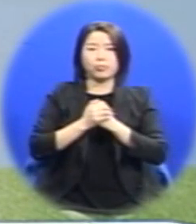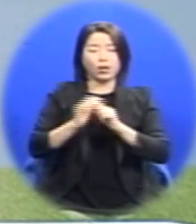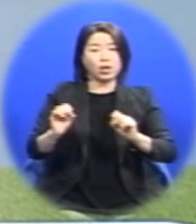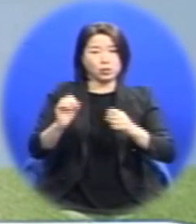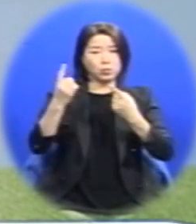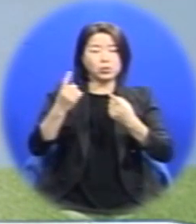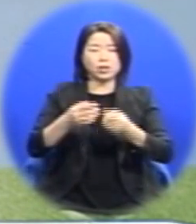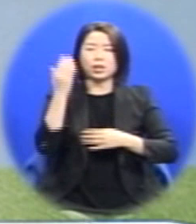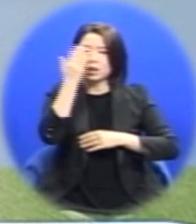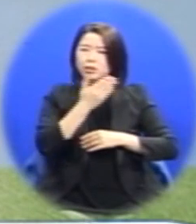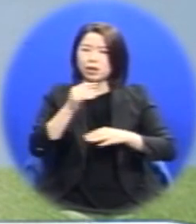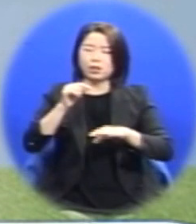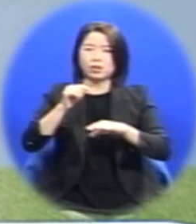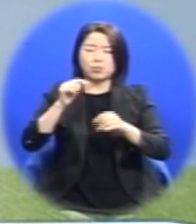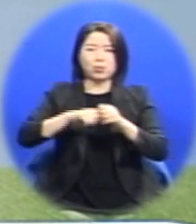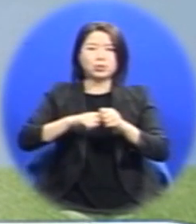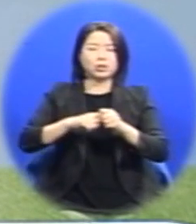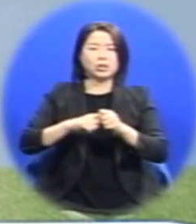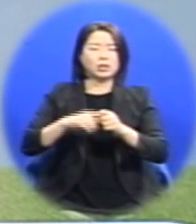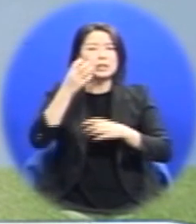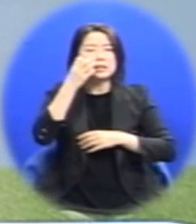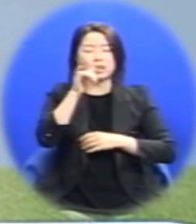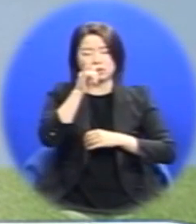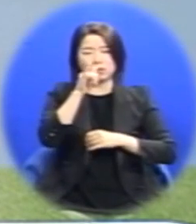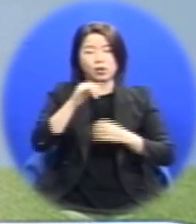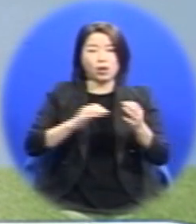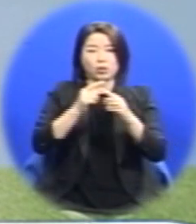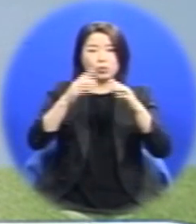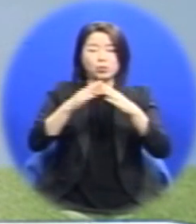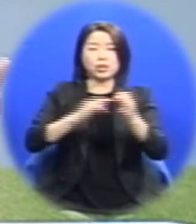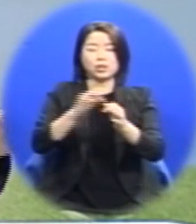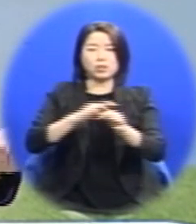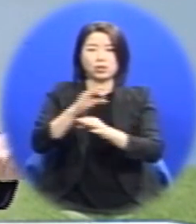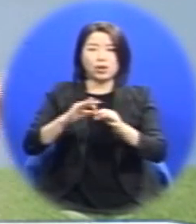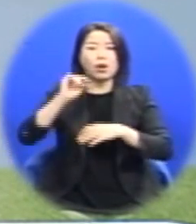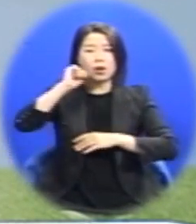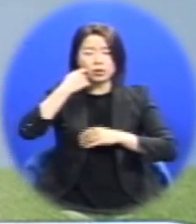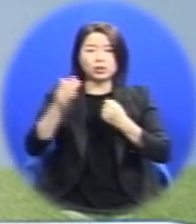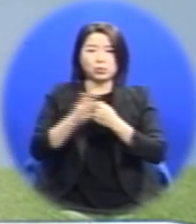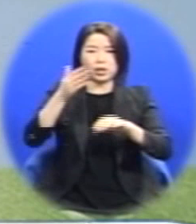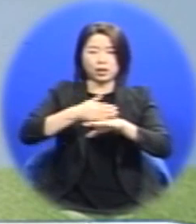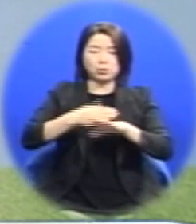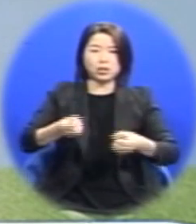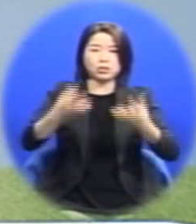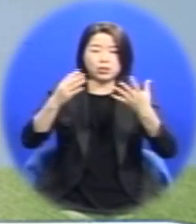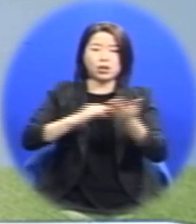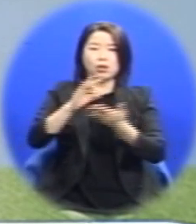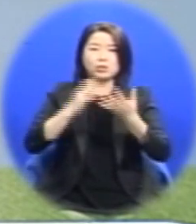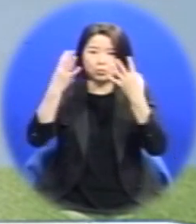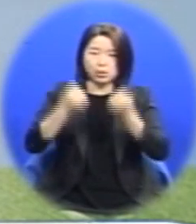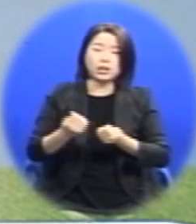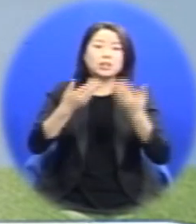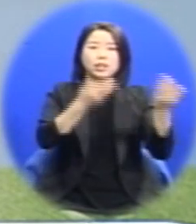동기의 순수함이 문제가 생긴 거예요. 교회 재정이 어려우니까 우리 감사절 헌금이라도 많이 교인들이 해서